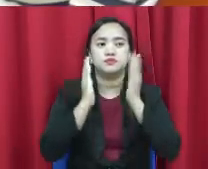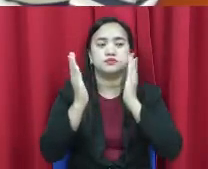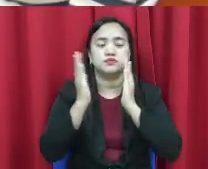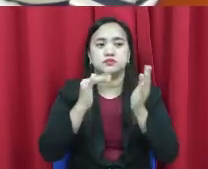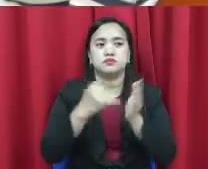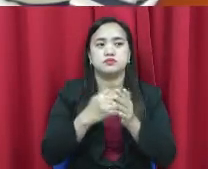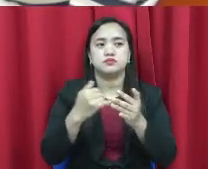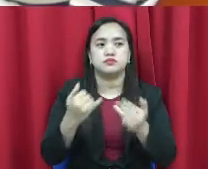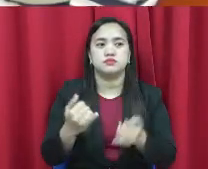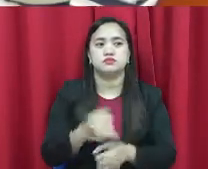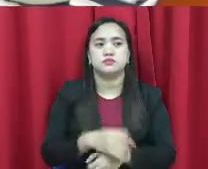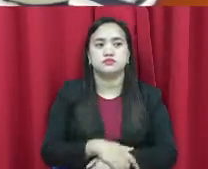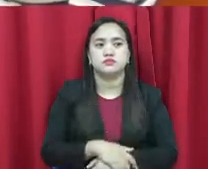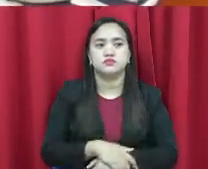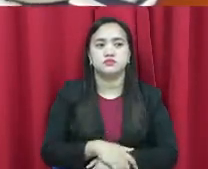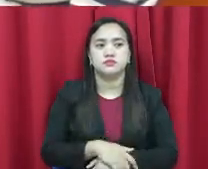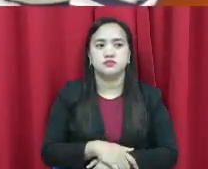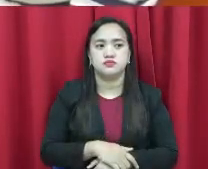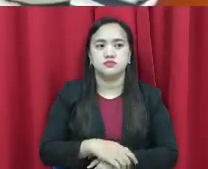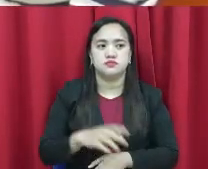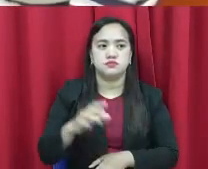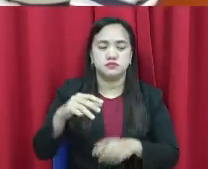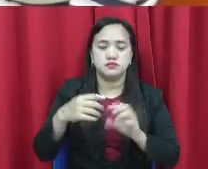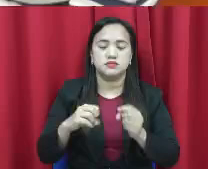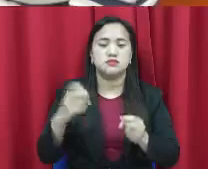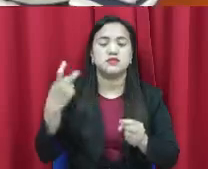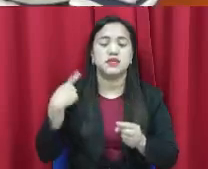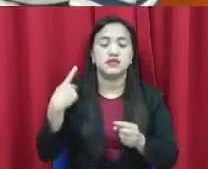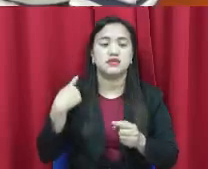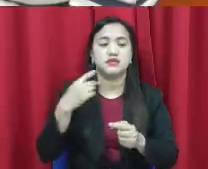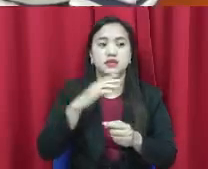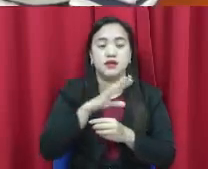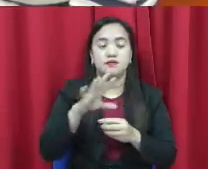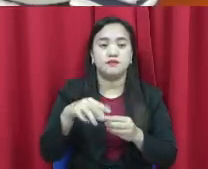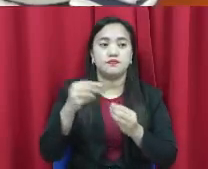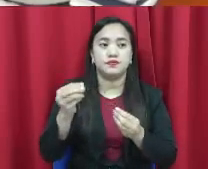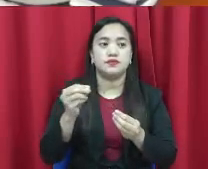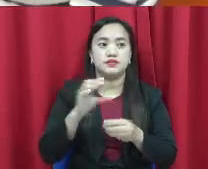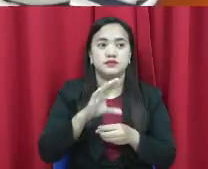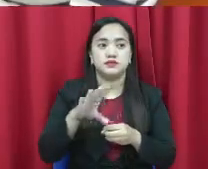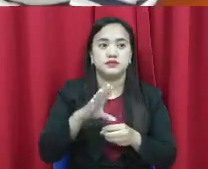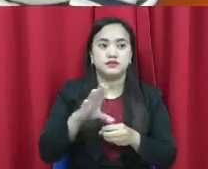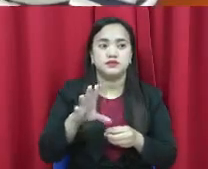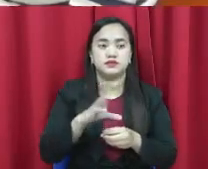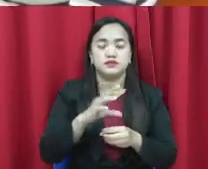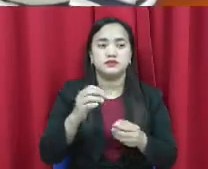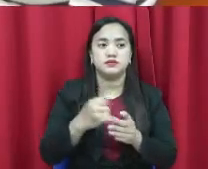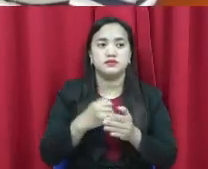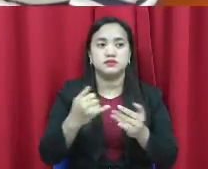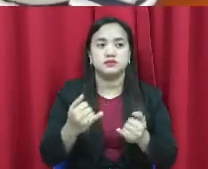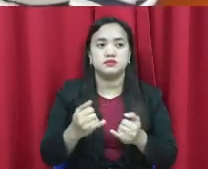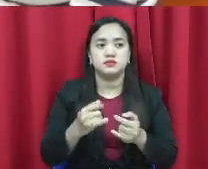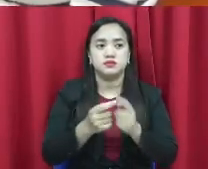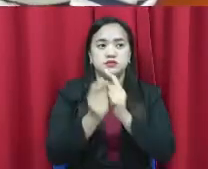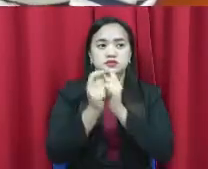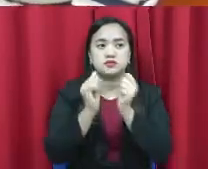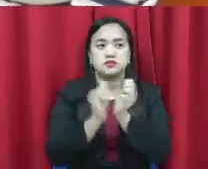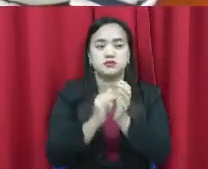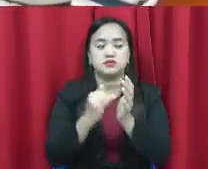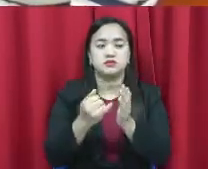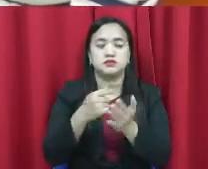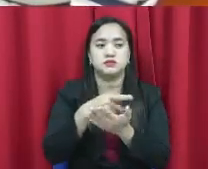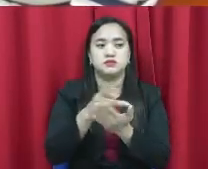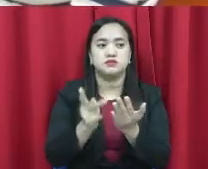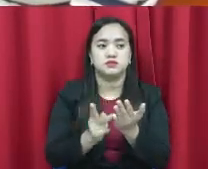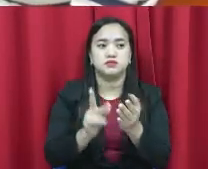ikaw ay nagtitimpla ng kape konting masahe Konting ano pangungulit panggugulo kumbaga kasama na po eh part